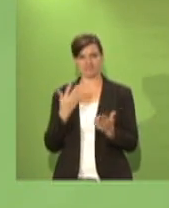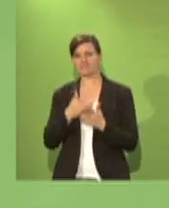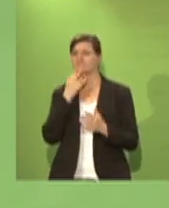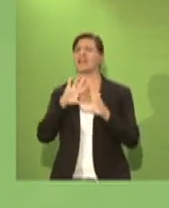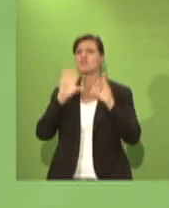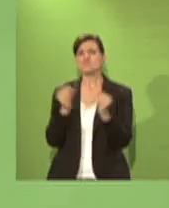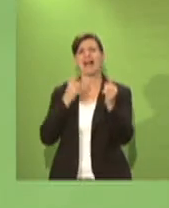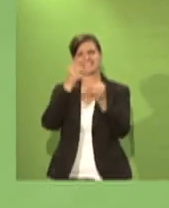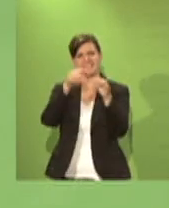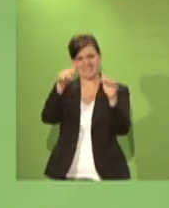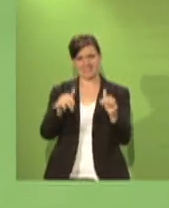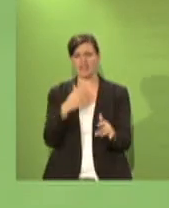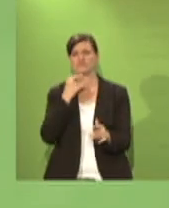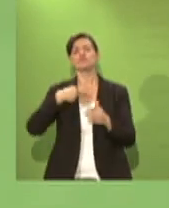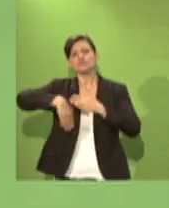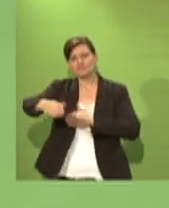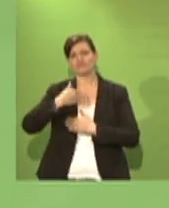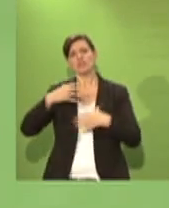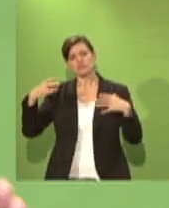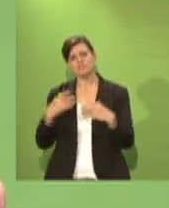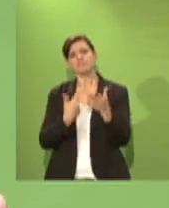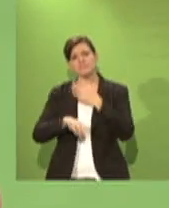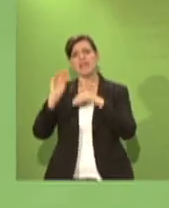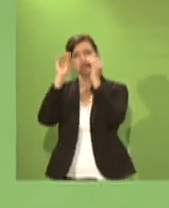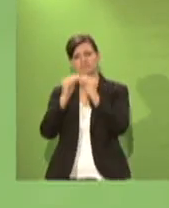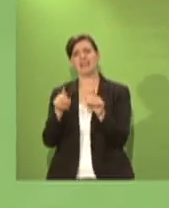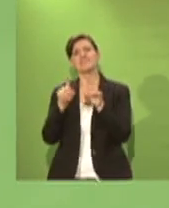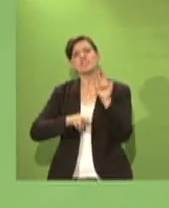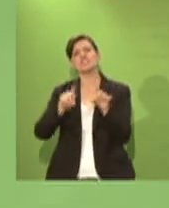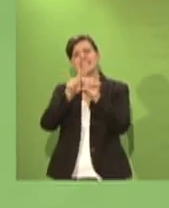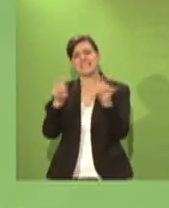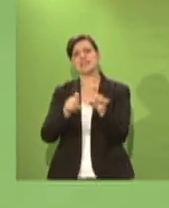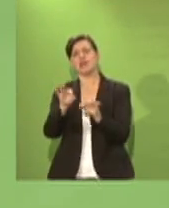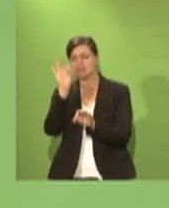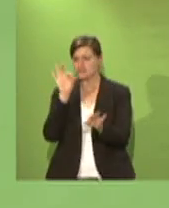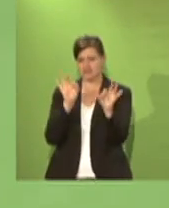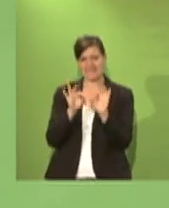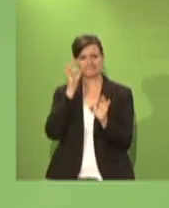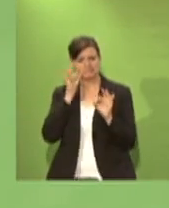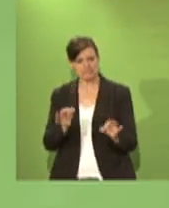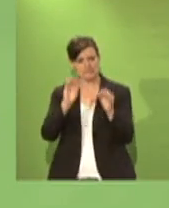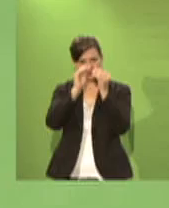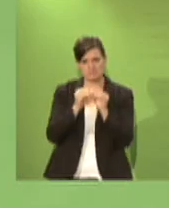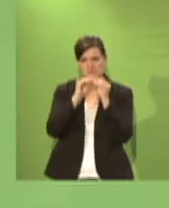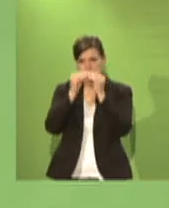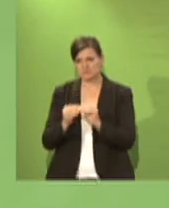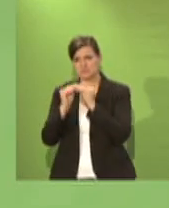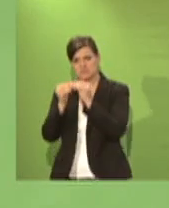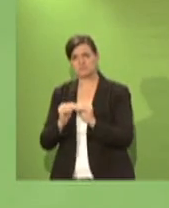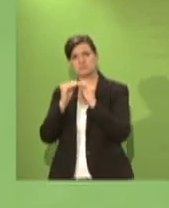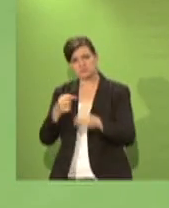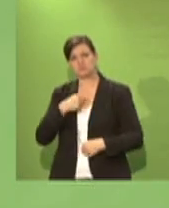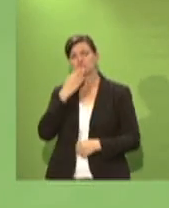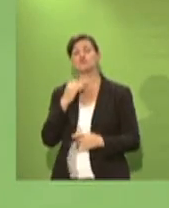den in den nächsten Jahren noch weiter mit Leben erfüllen, die einzelnen Themen rausnehmen, nochmal dann auch speziell aufbereiten. Und ich glaube, dann kommen